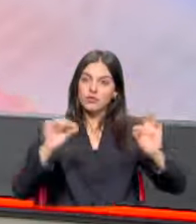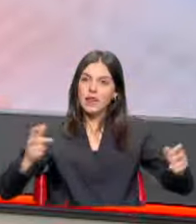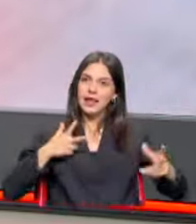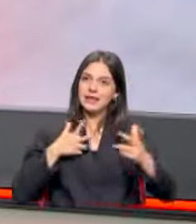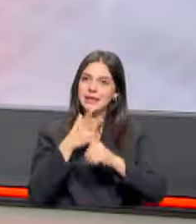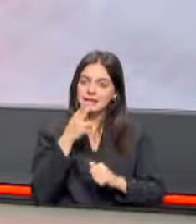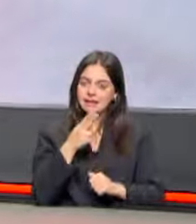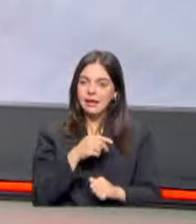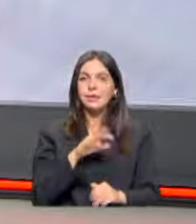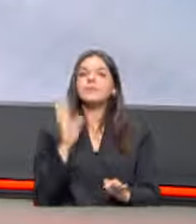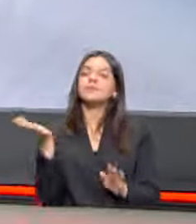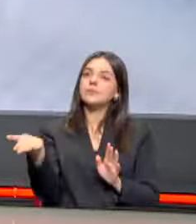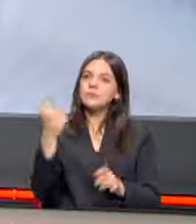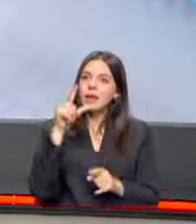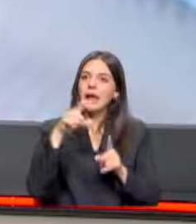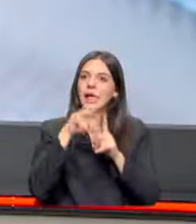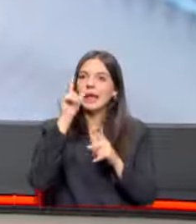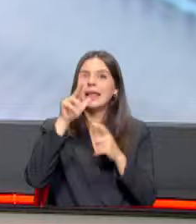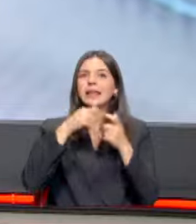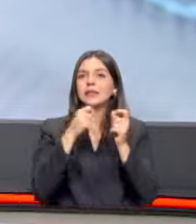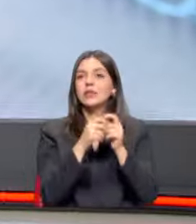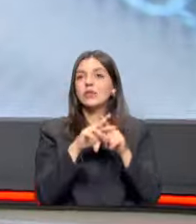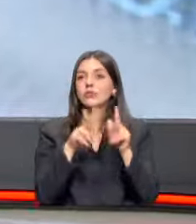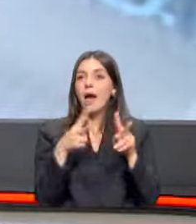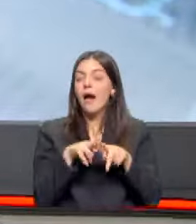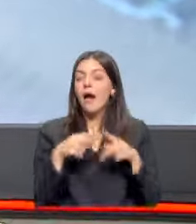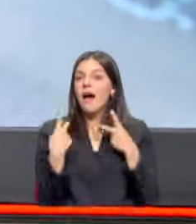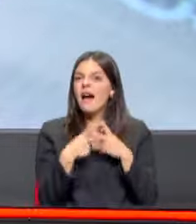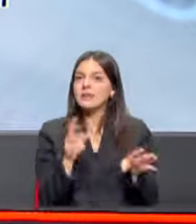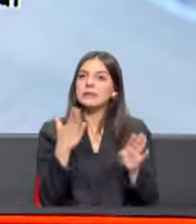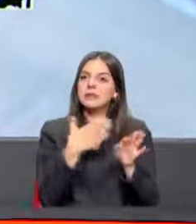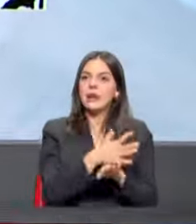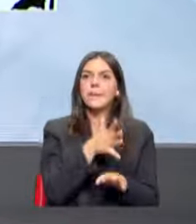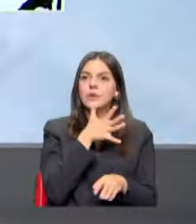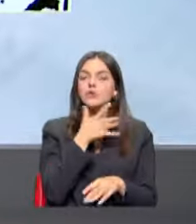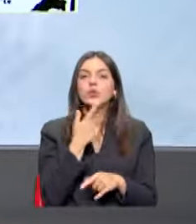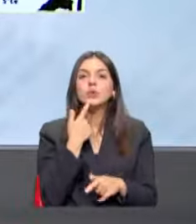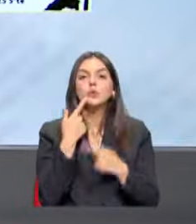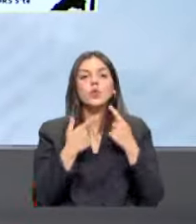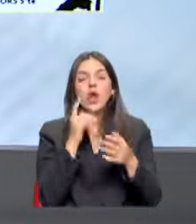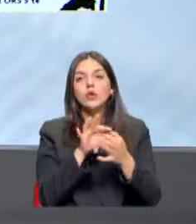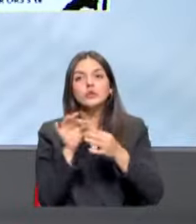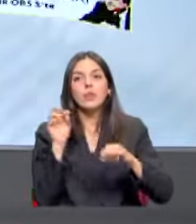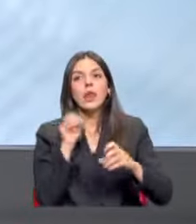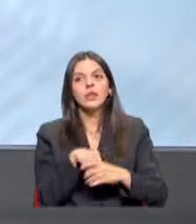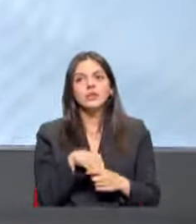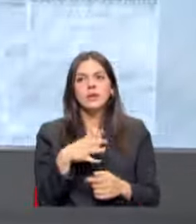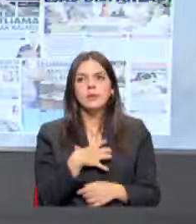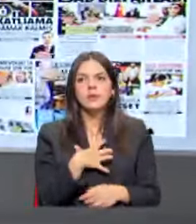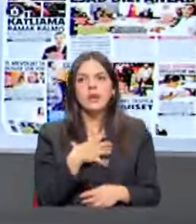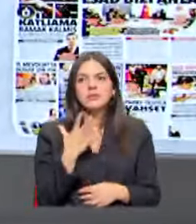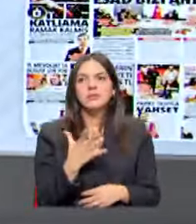o zaman Dilrubaka'nın tahliyesine gidelim. Biliyorsunuz sarf ettiği sözler nedeniyle